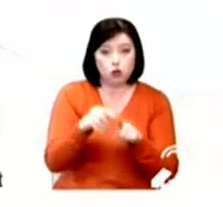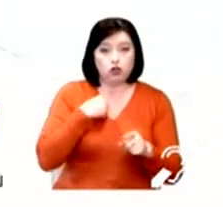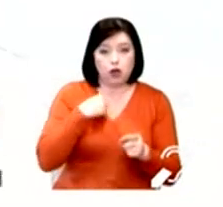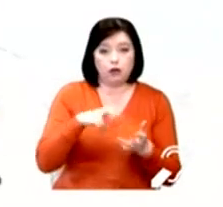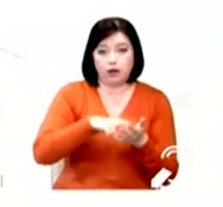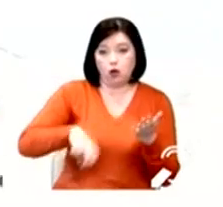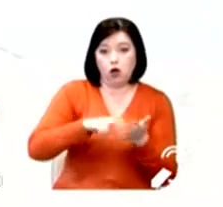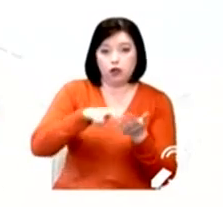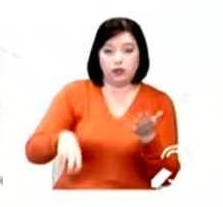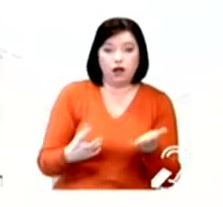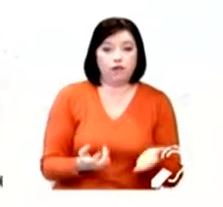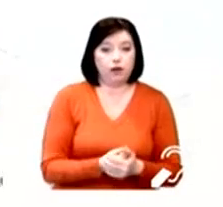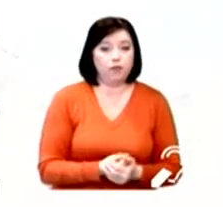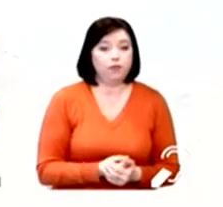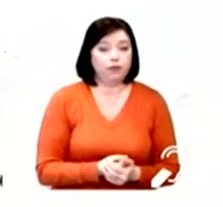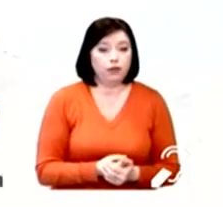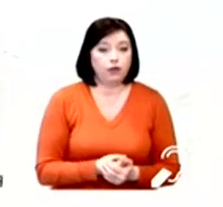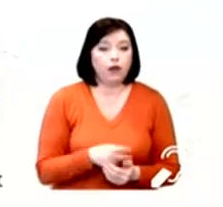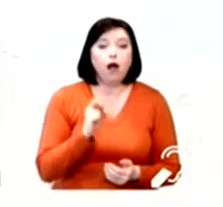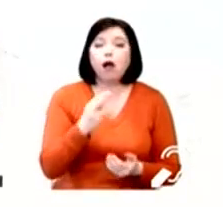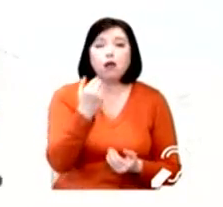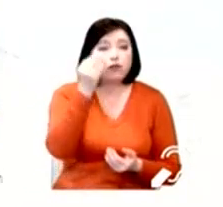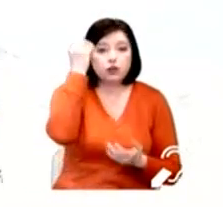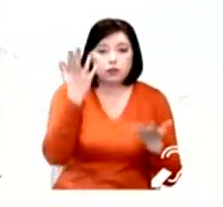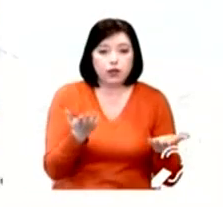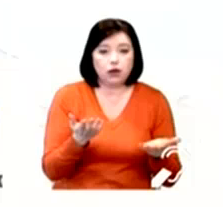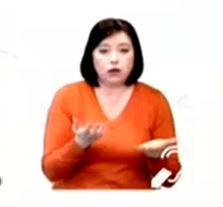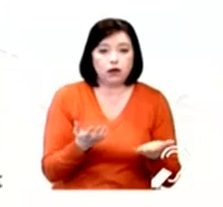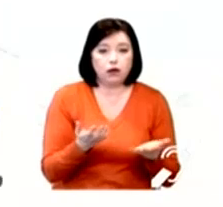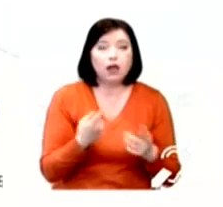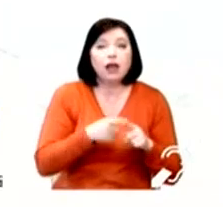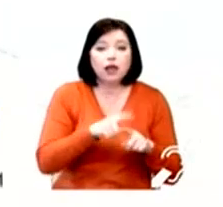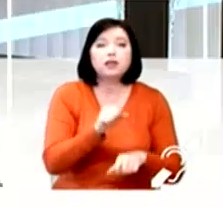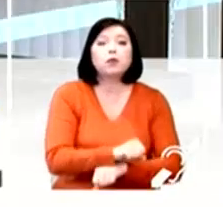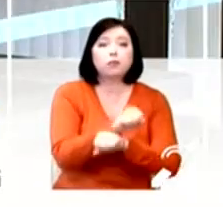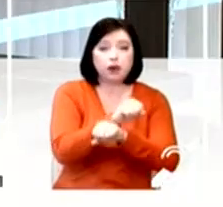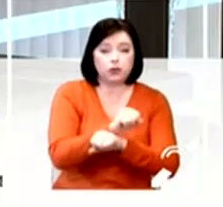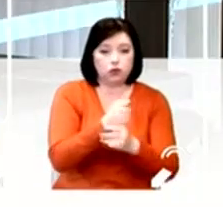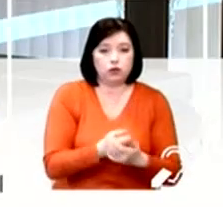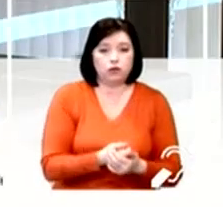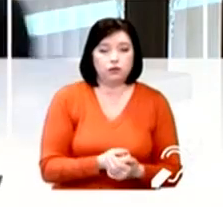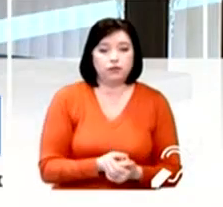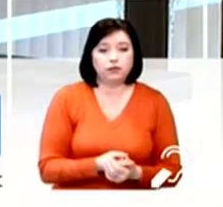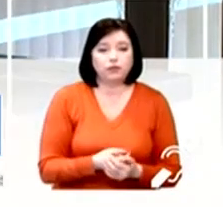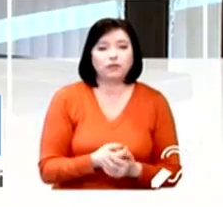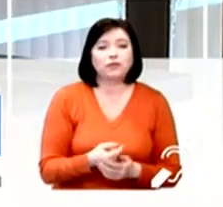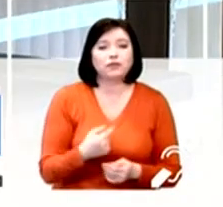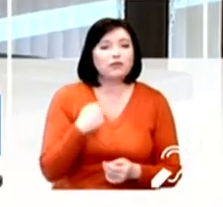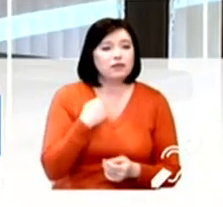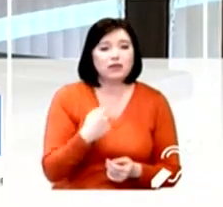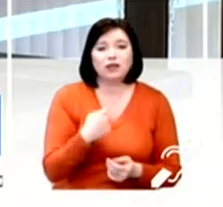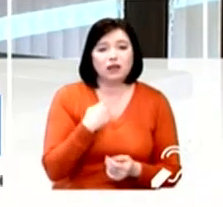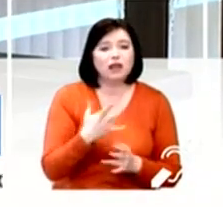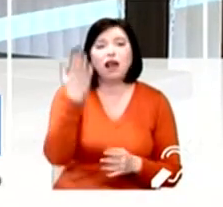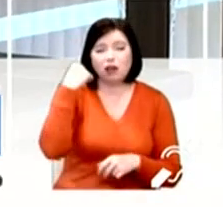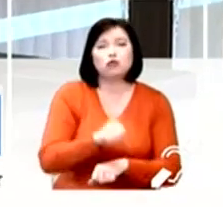scenariu. Cum vedeți participarea Dianei Caraman la toate aceste proteste organizate de partidul? A participat cândva, acum nu participă